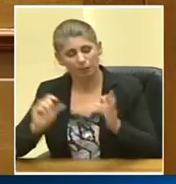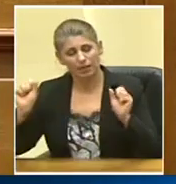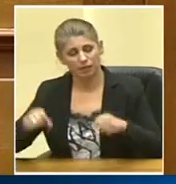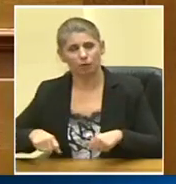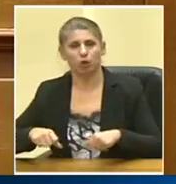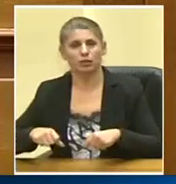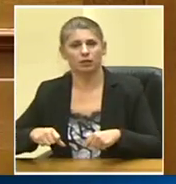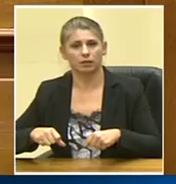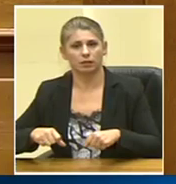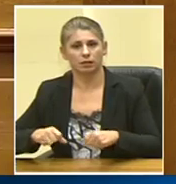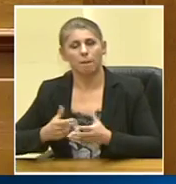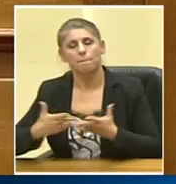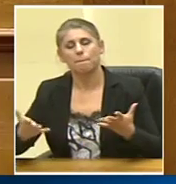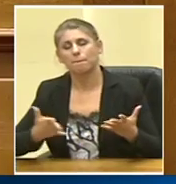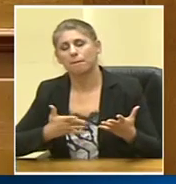συμφωνήσει μεγαλόψυχα.